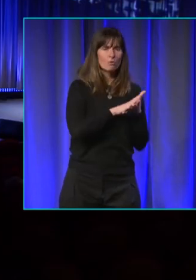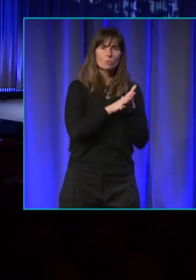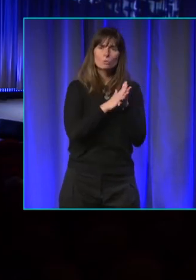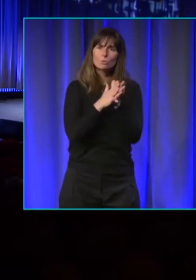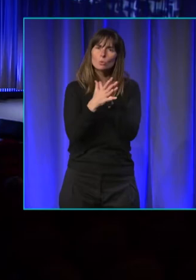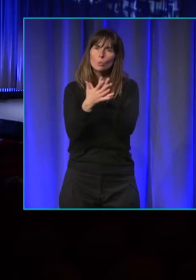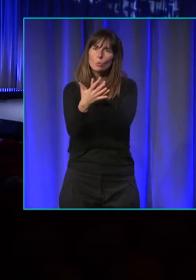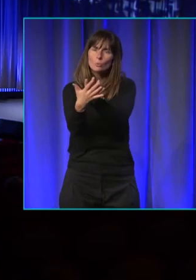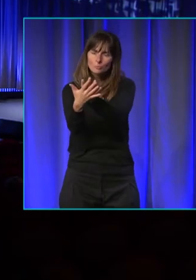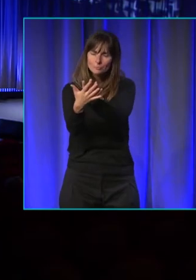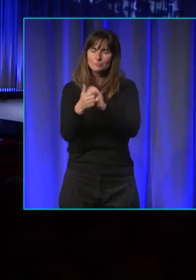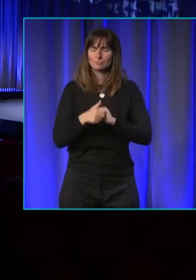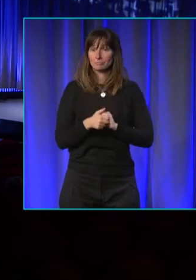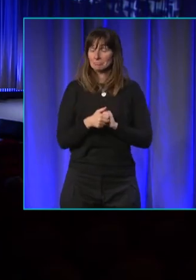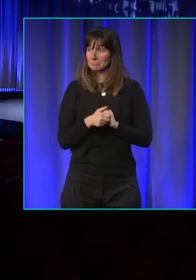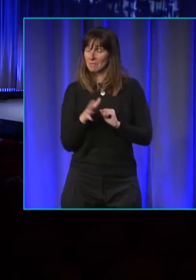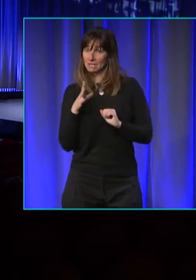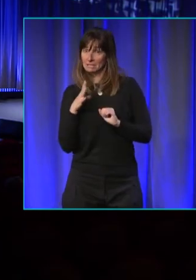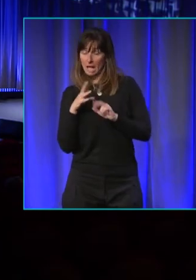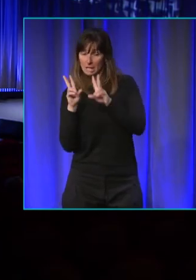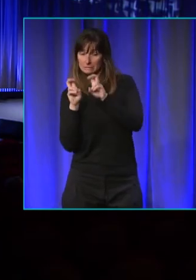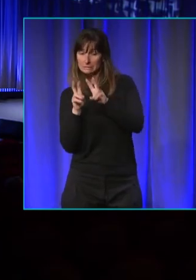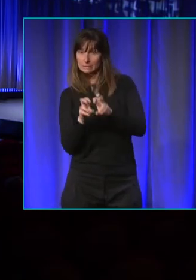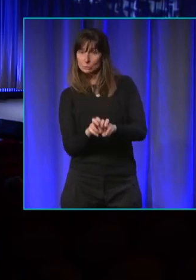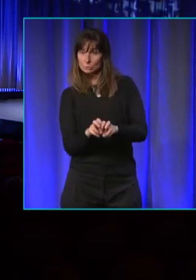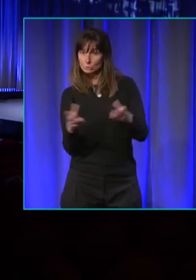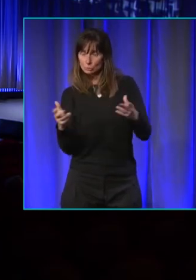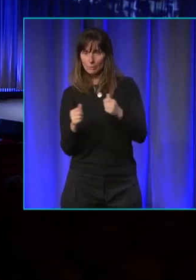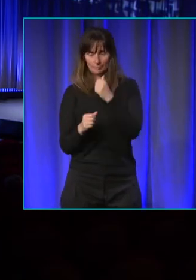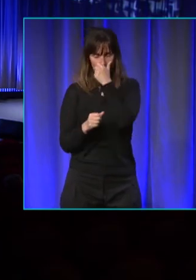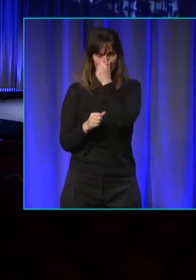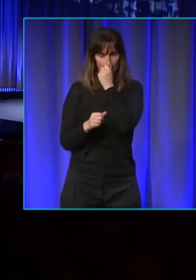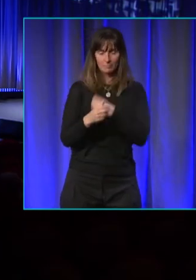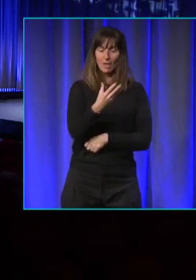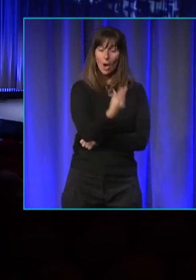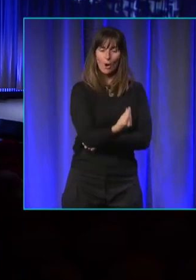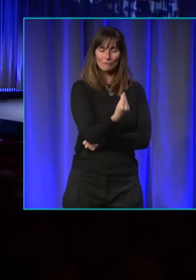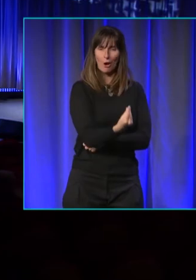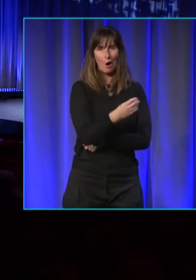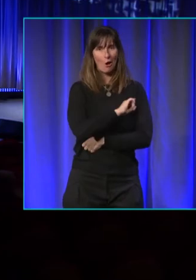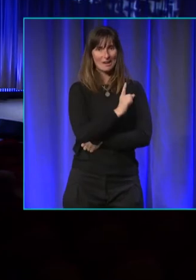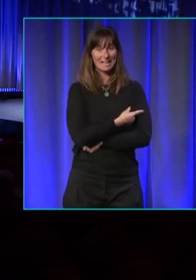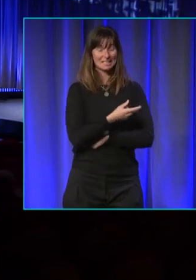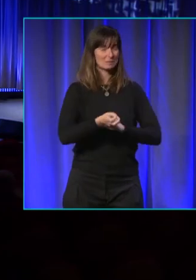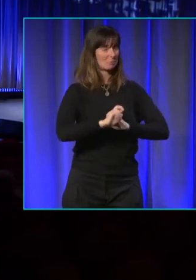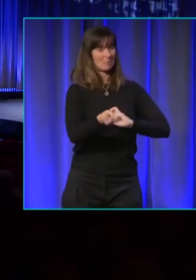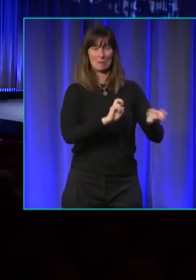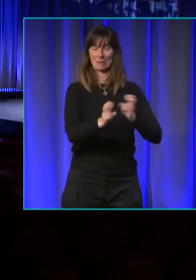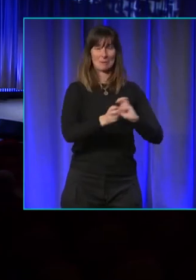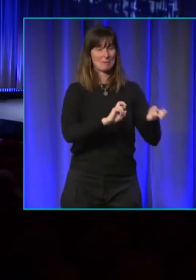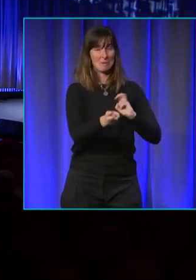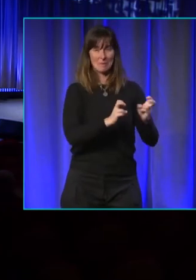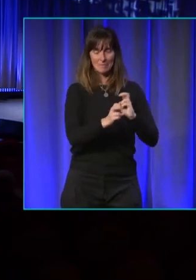l'utilité justement de passer d'enfants qui ont une énergie débordante aux adultes,